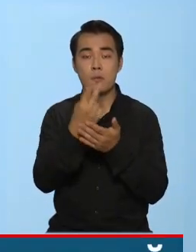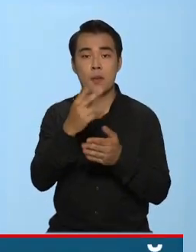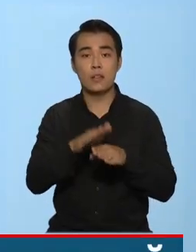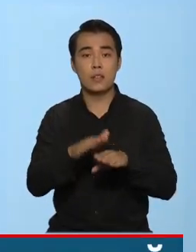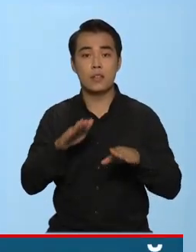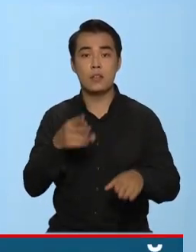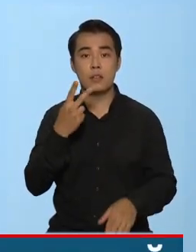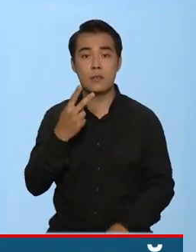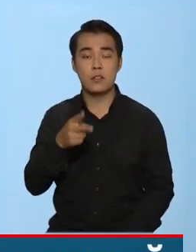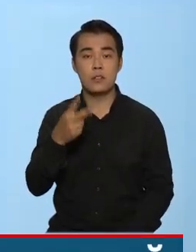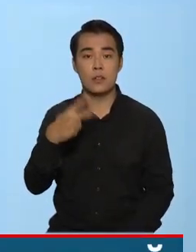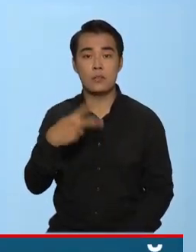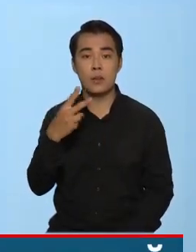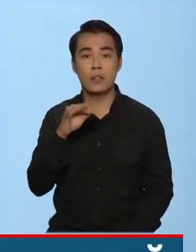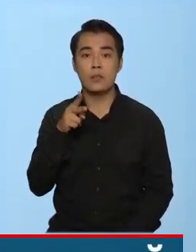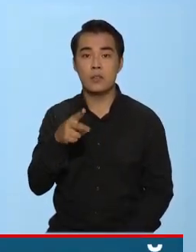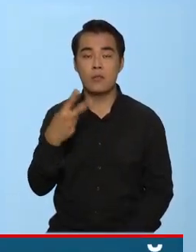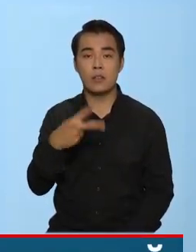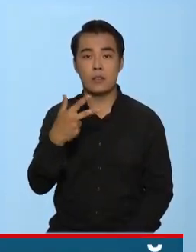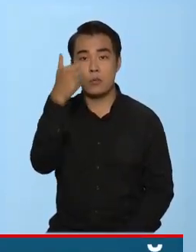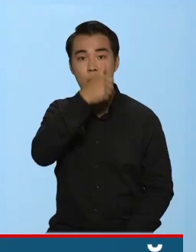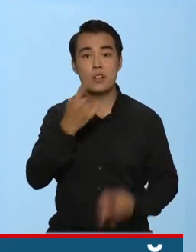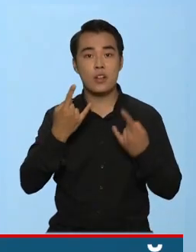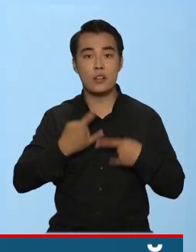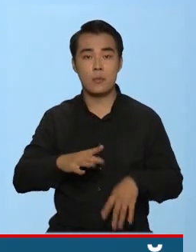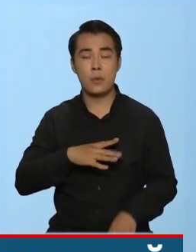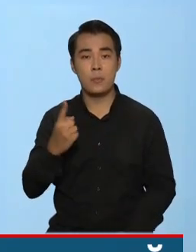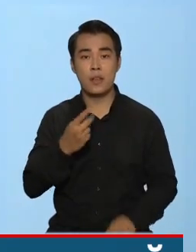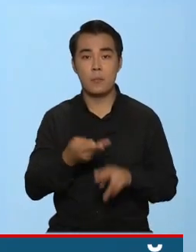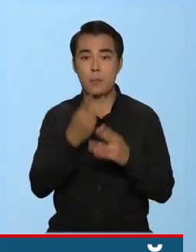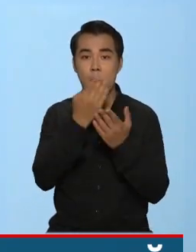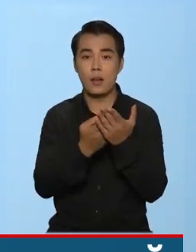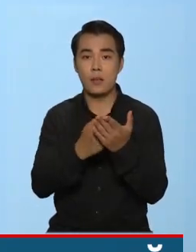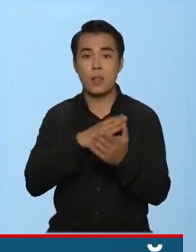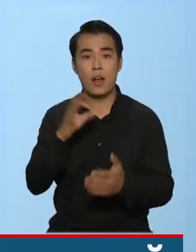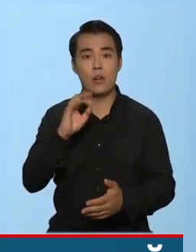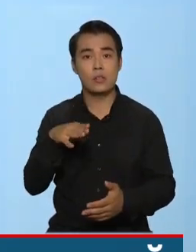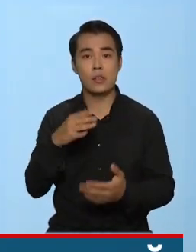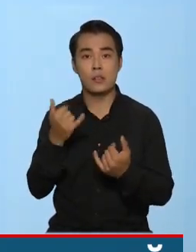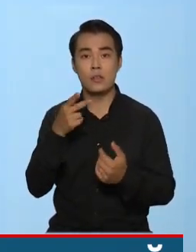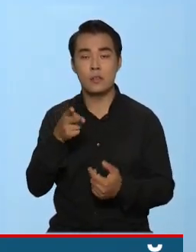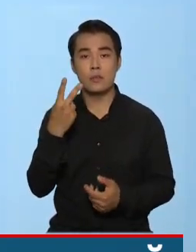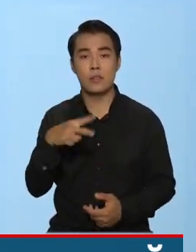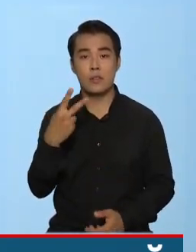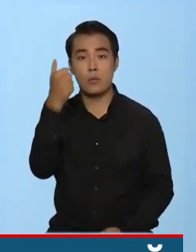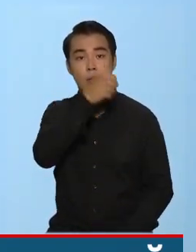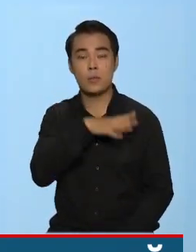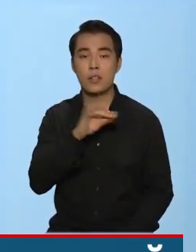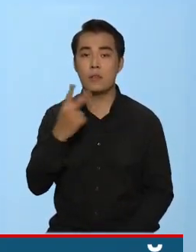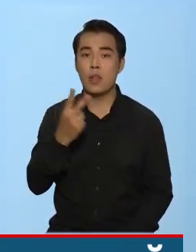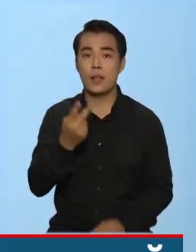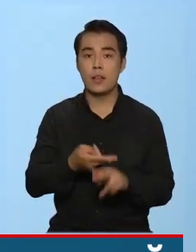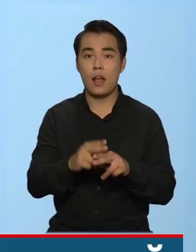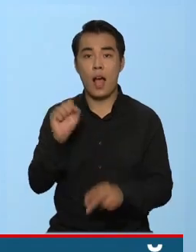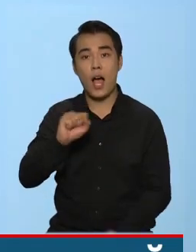детей 2022 и 2023 годов рождения. Первый факт имел место в октябре 2022 года и второй факт